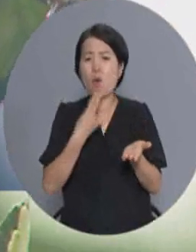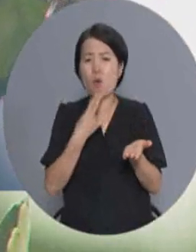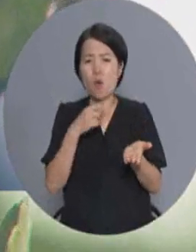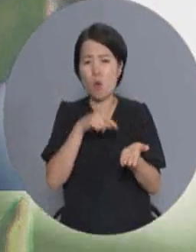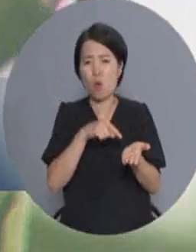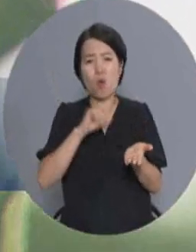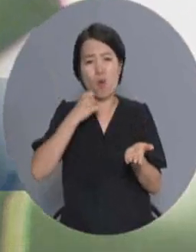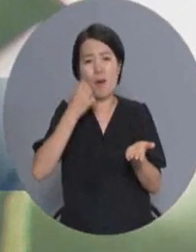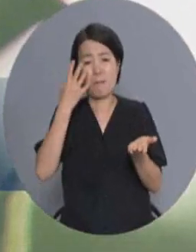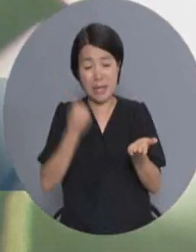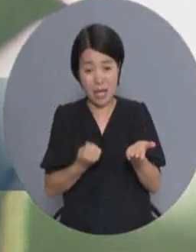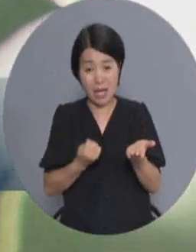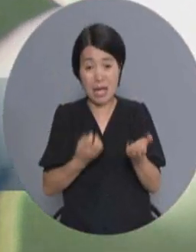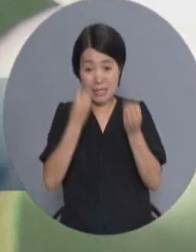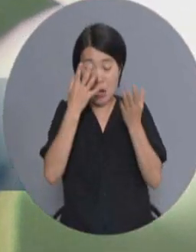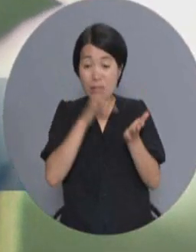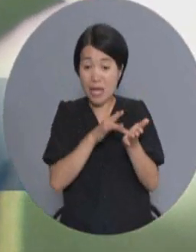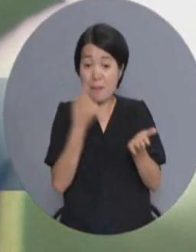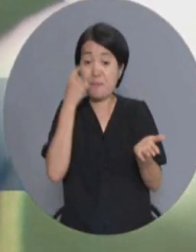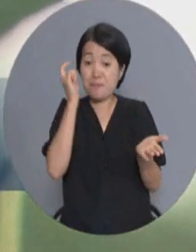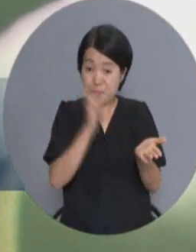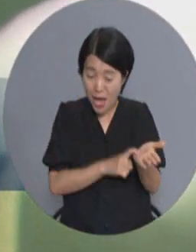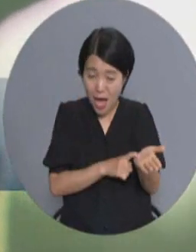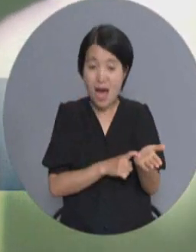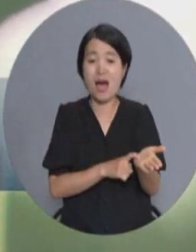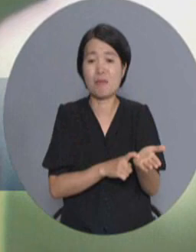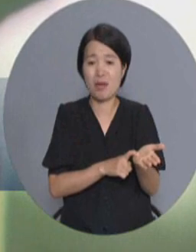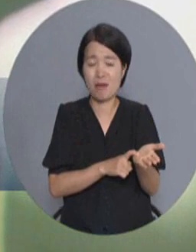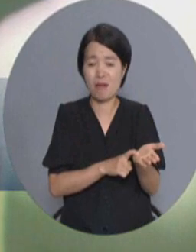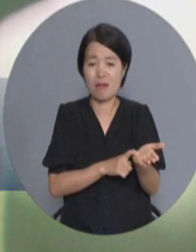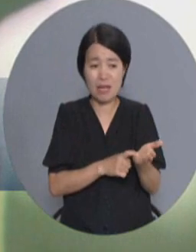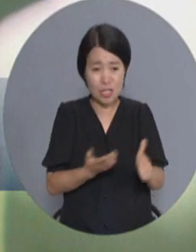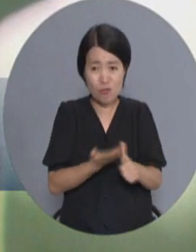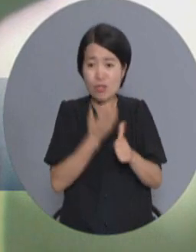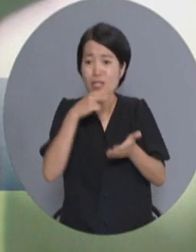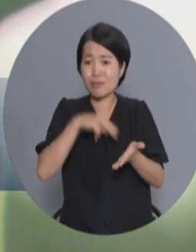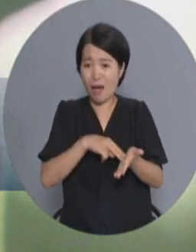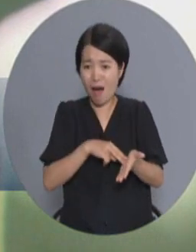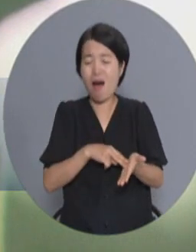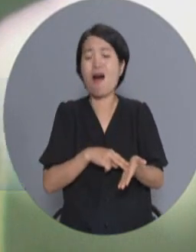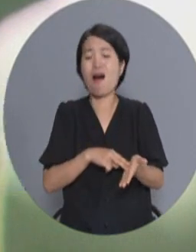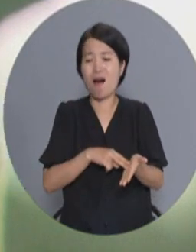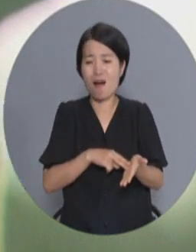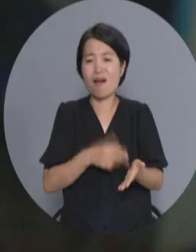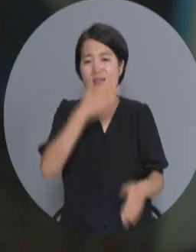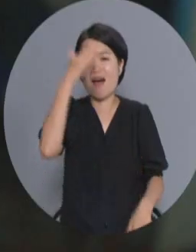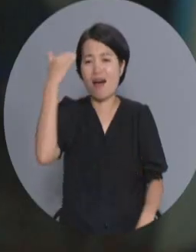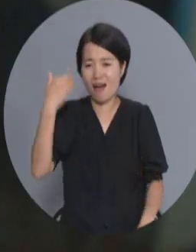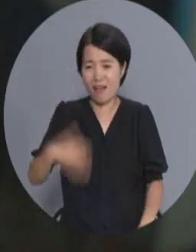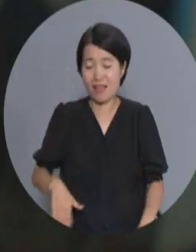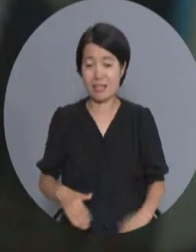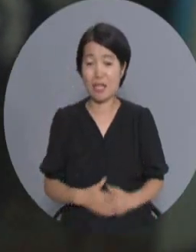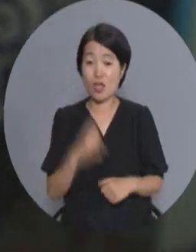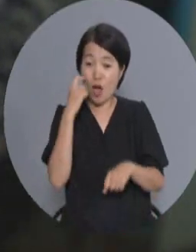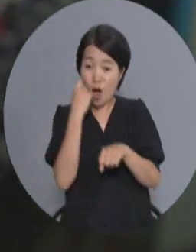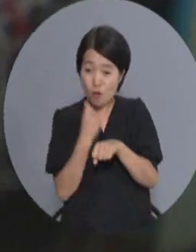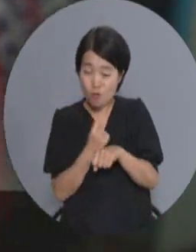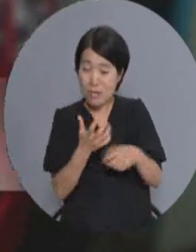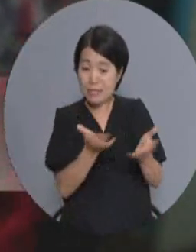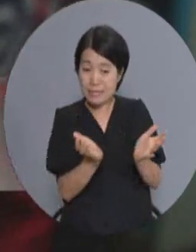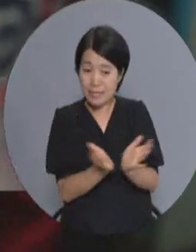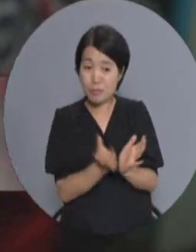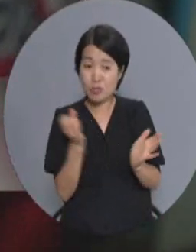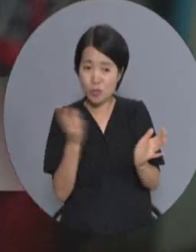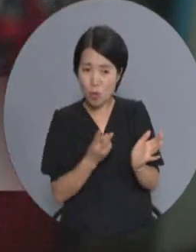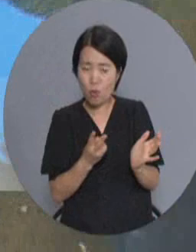많습니다. 그게 개발이 되면은 상당히 좋을 거죠. 우리 농가들 입장에서는. 연구진은 또 어류